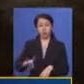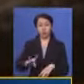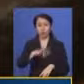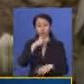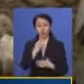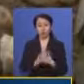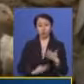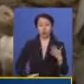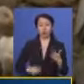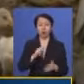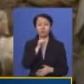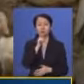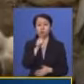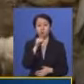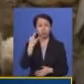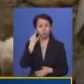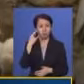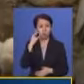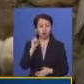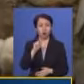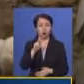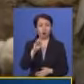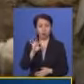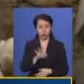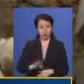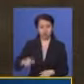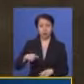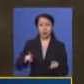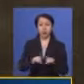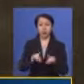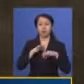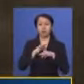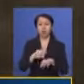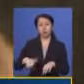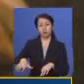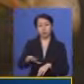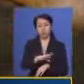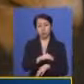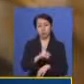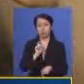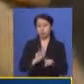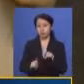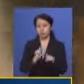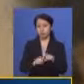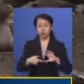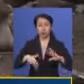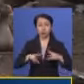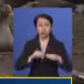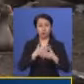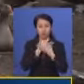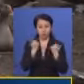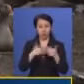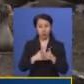птицы зафиксировали в Костанайской, Павлодарской и Акмолинской областях. Там также провели все необходимые экспертизы. Результатов пока нет, но